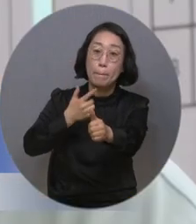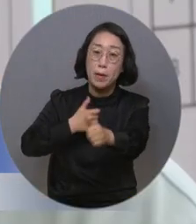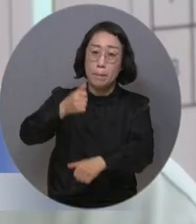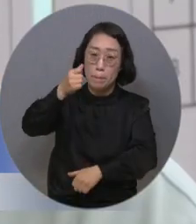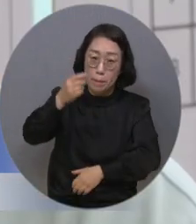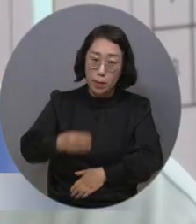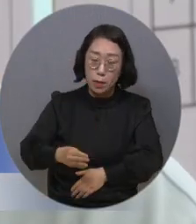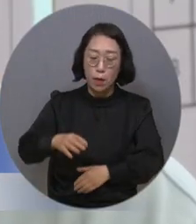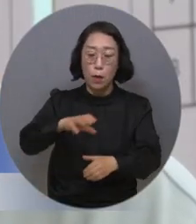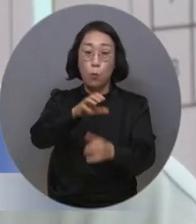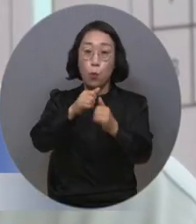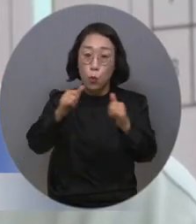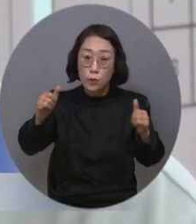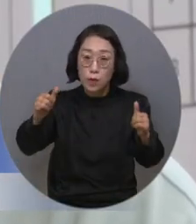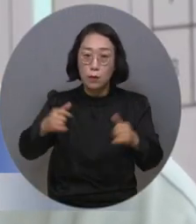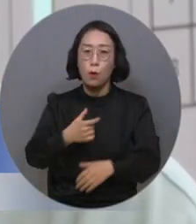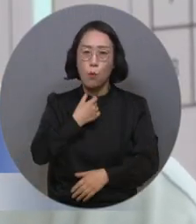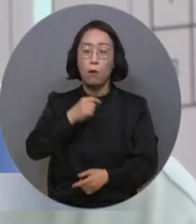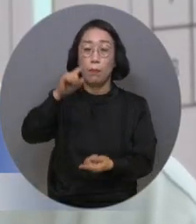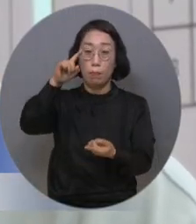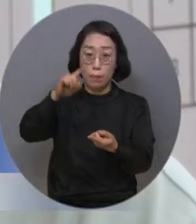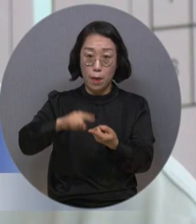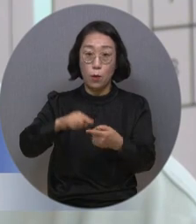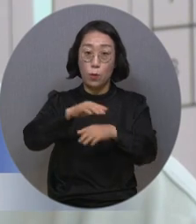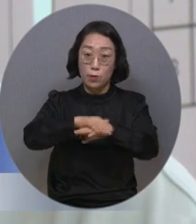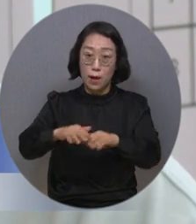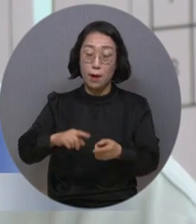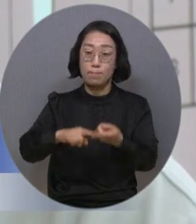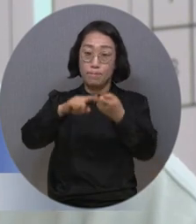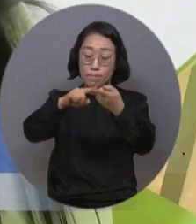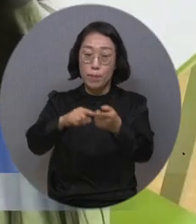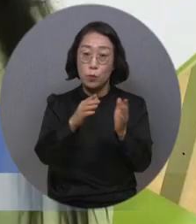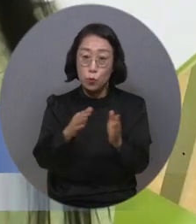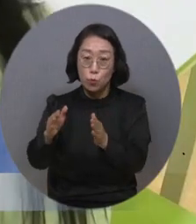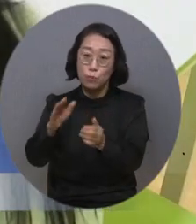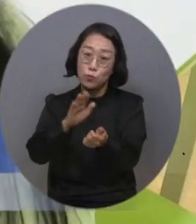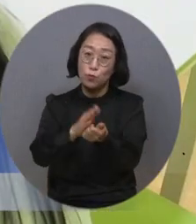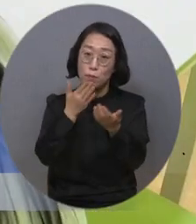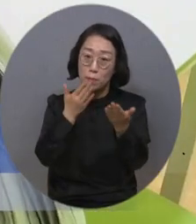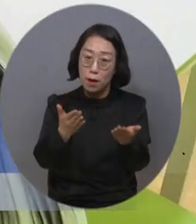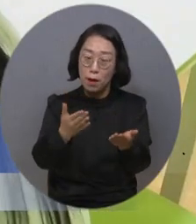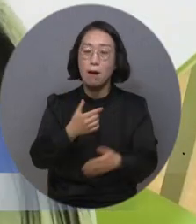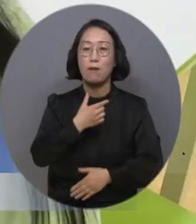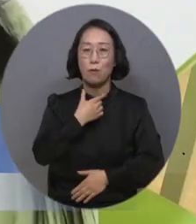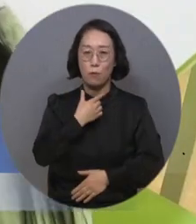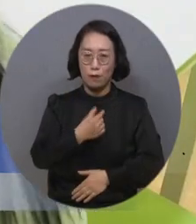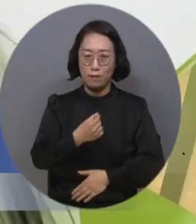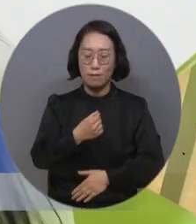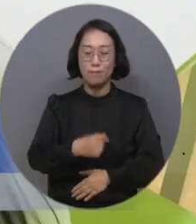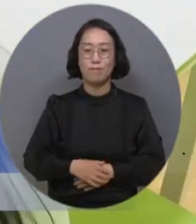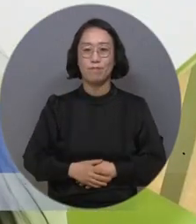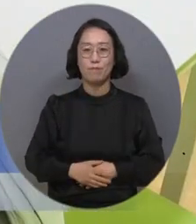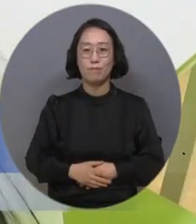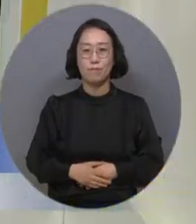발달장애인 보호자와 당사자들의 의견이 잘 반영된 결과물이 나올 수 있기를 바랍니다